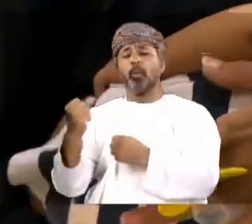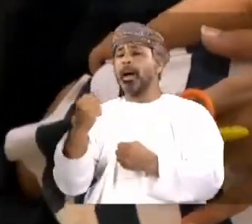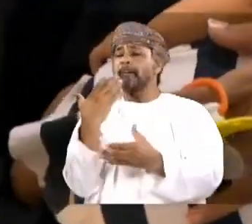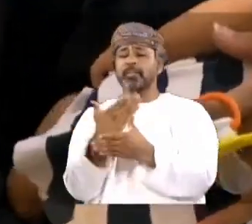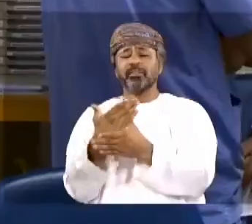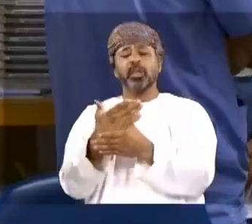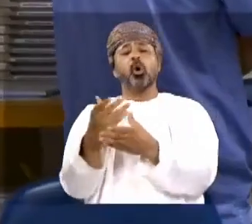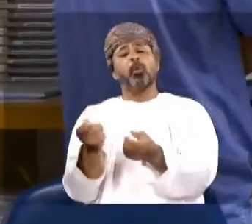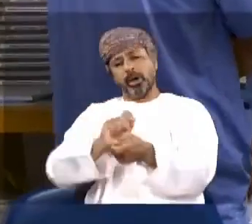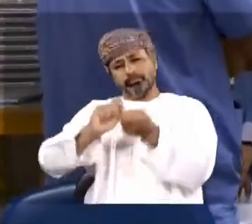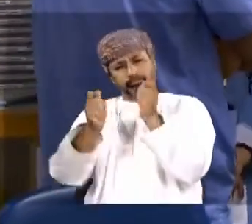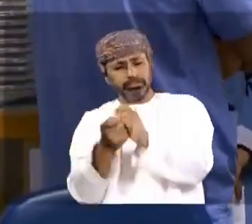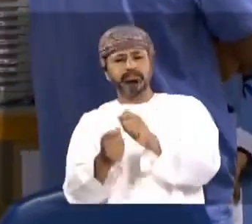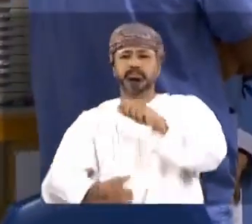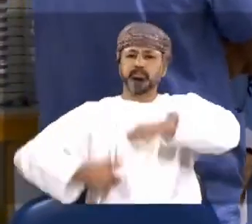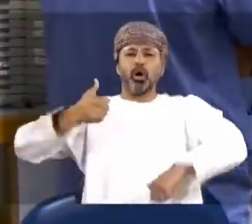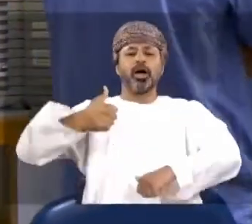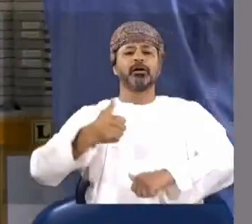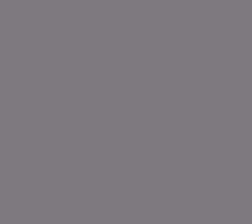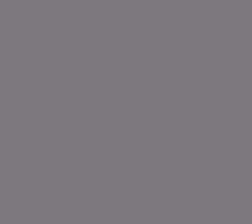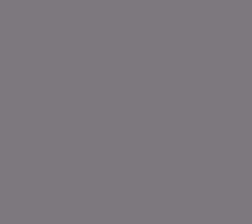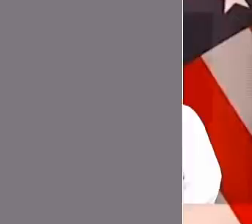الشديد.